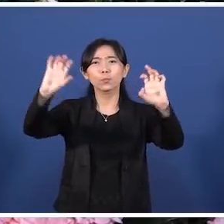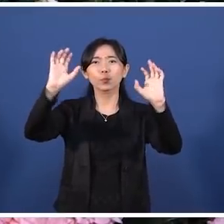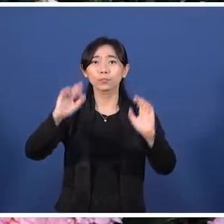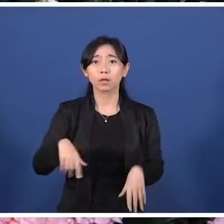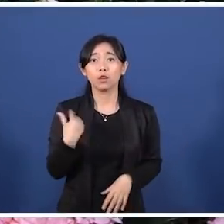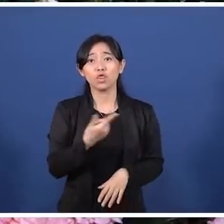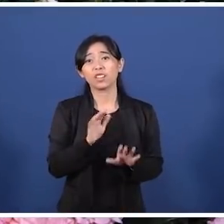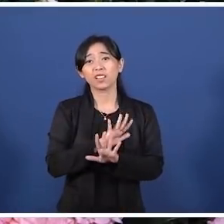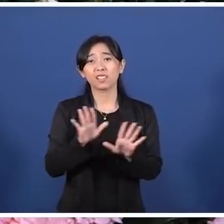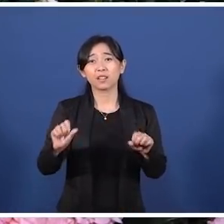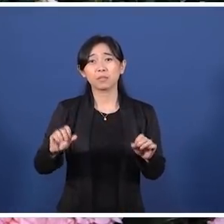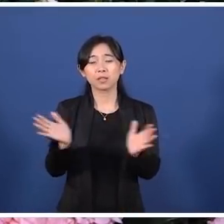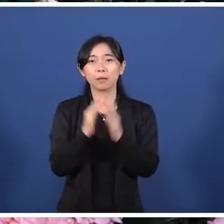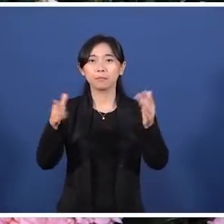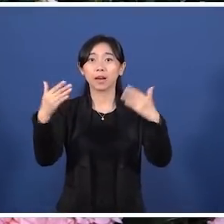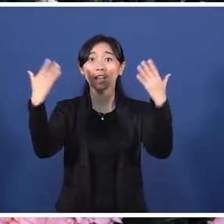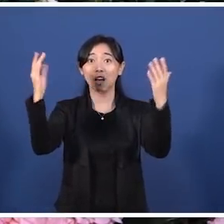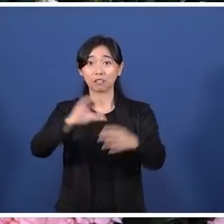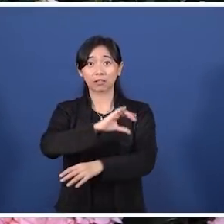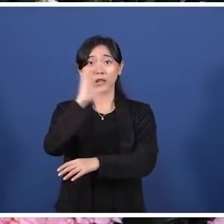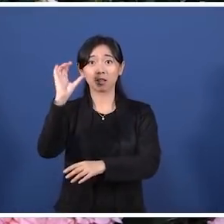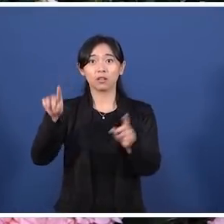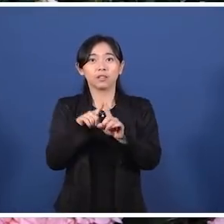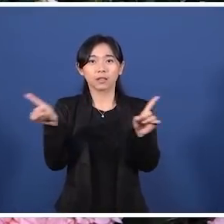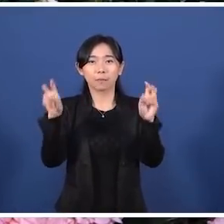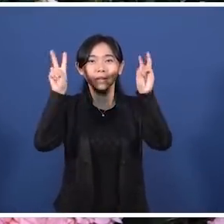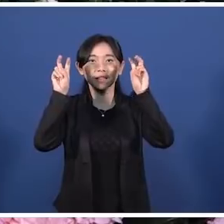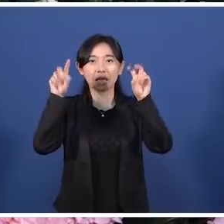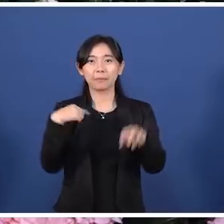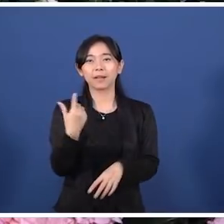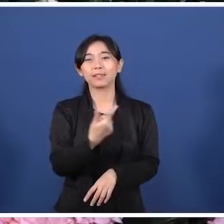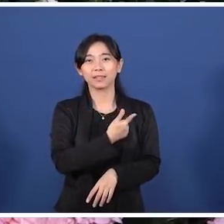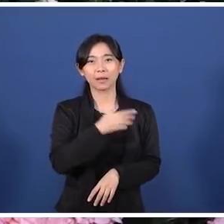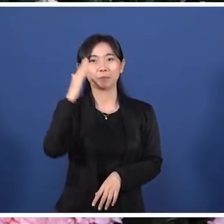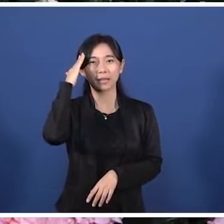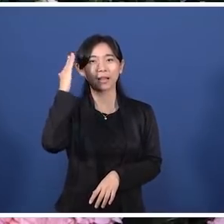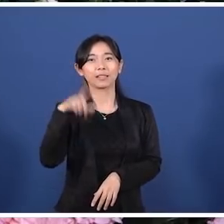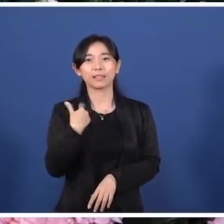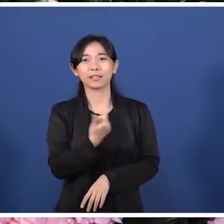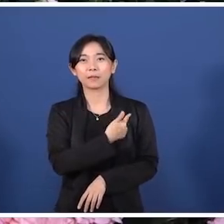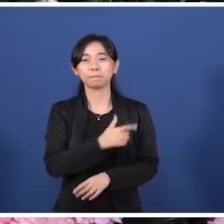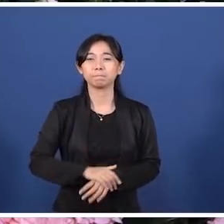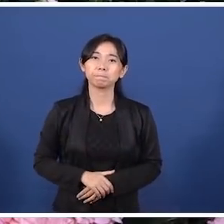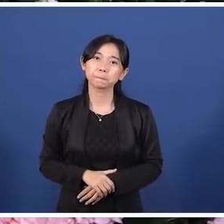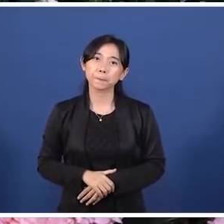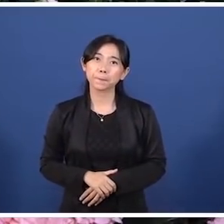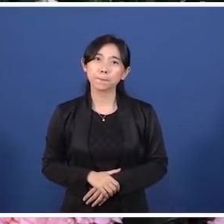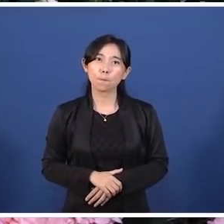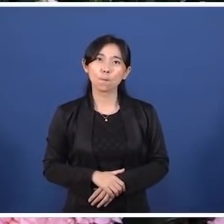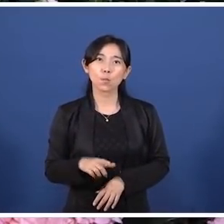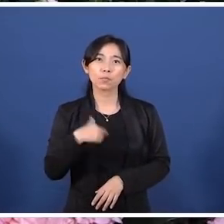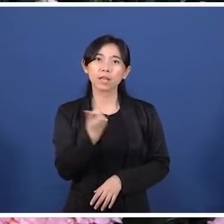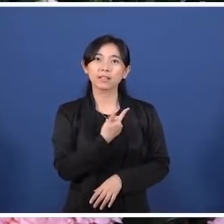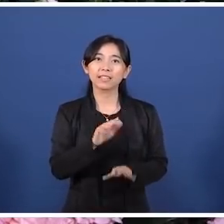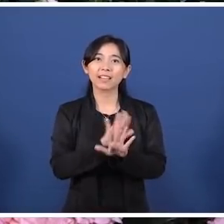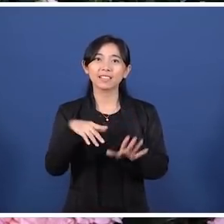bisa merayakan Natal, saudara-saudara, tema kita barangkali mengingatkan kita karena kita memang tidak hanya